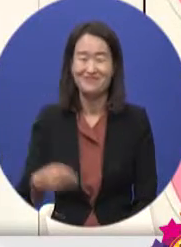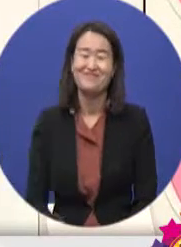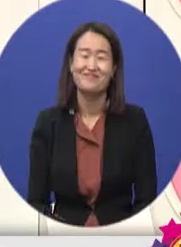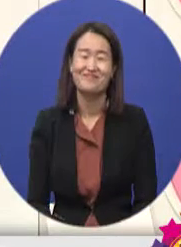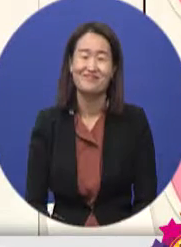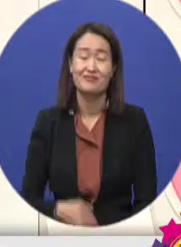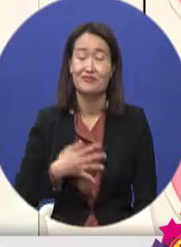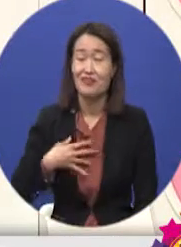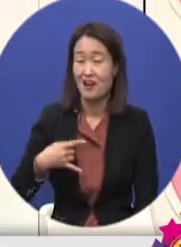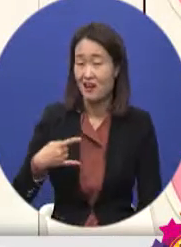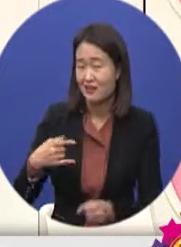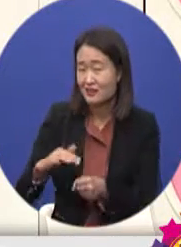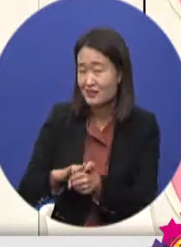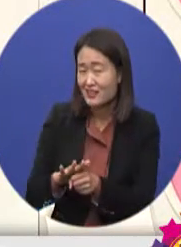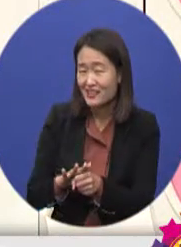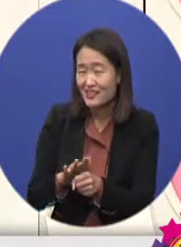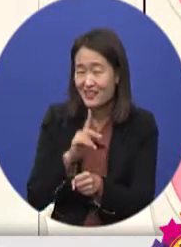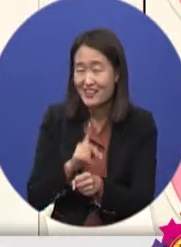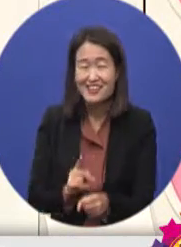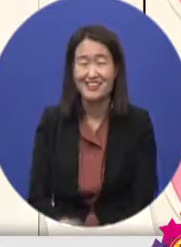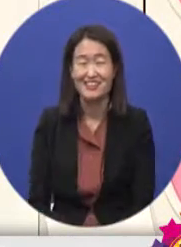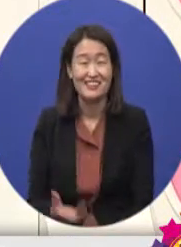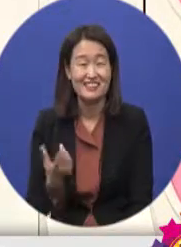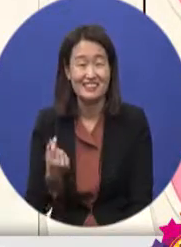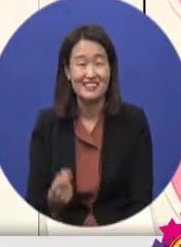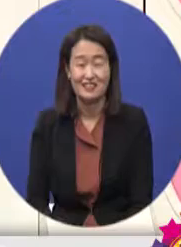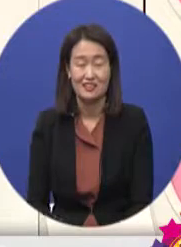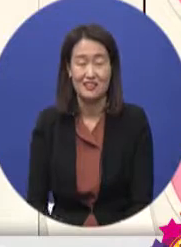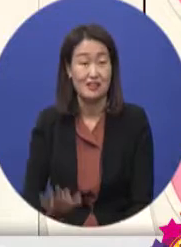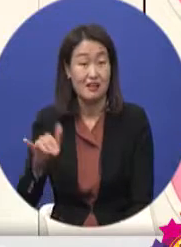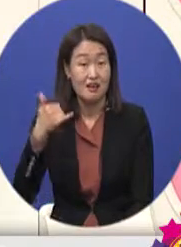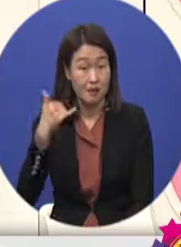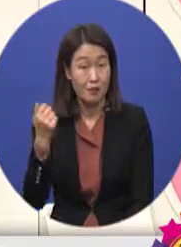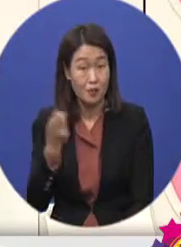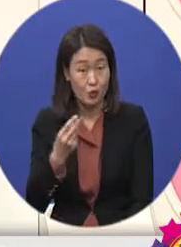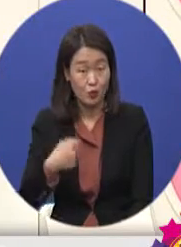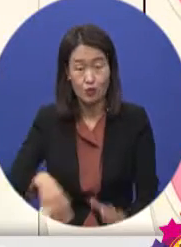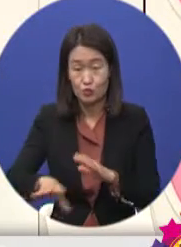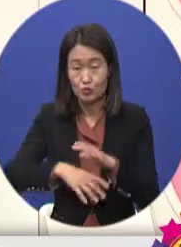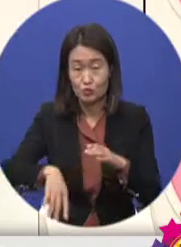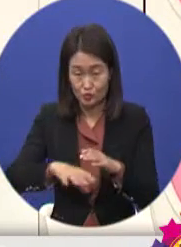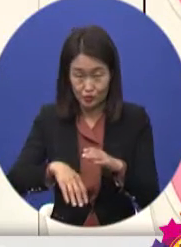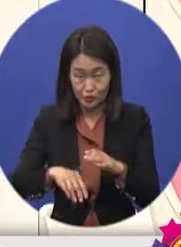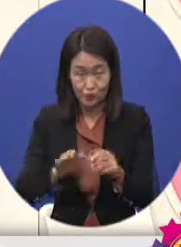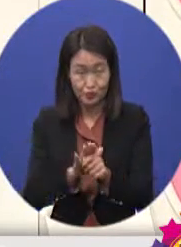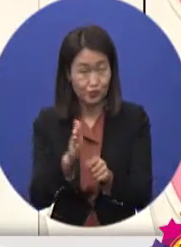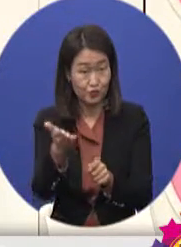3번 내게도 사랑이 였습니다. 자 전화번호로 추첨하겠습니다.